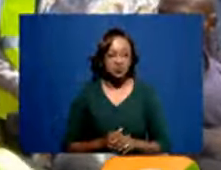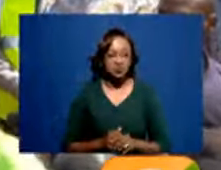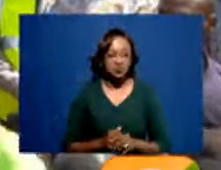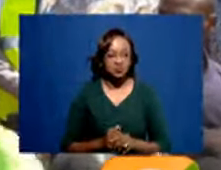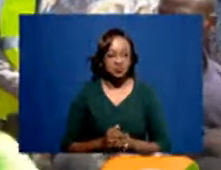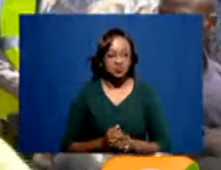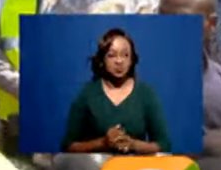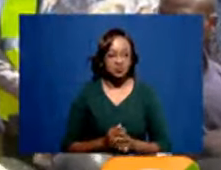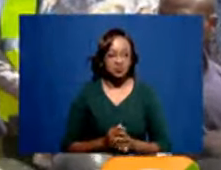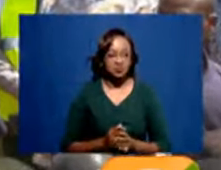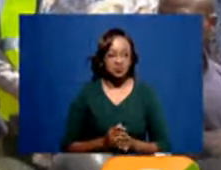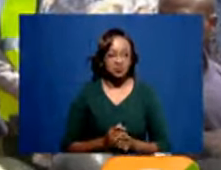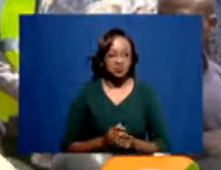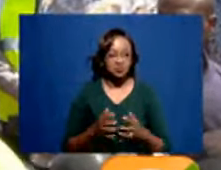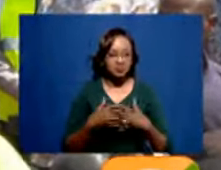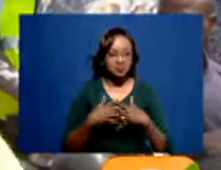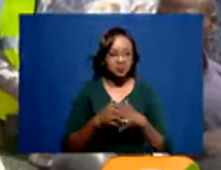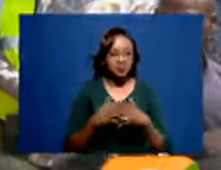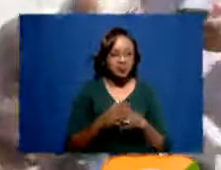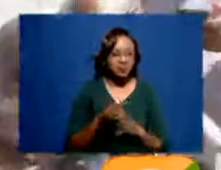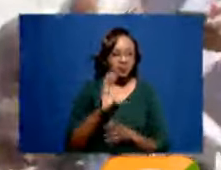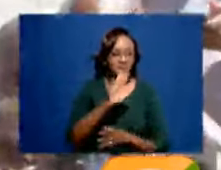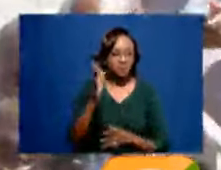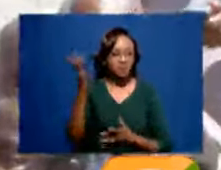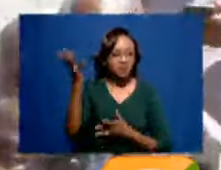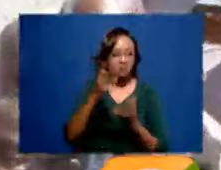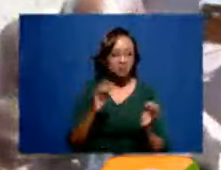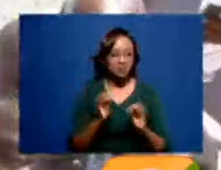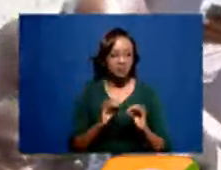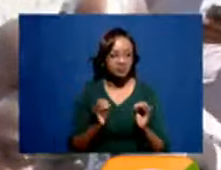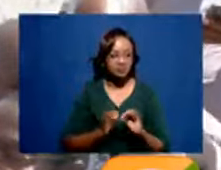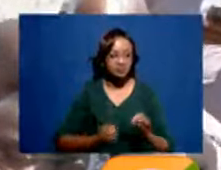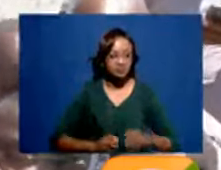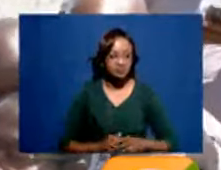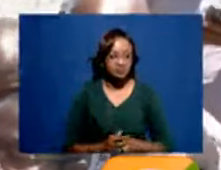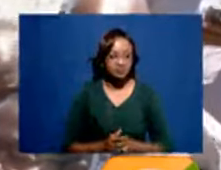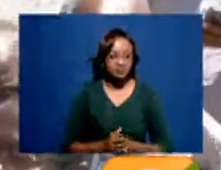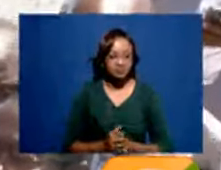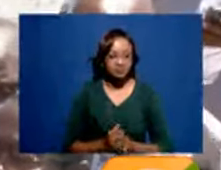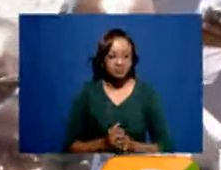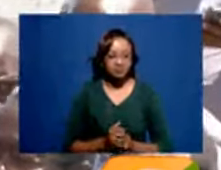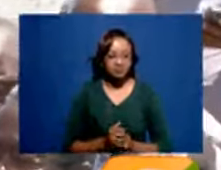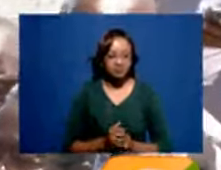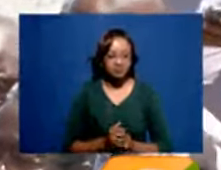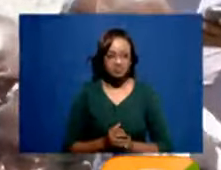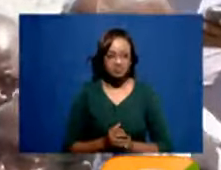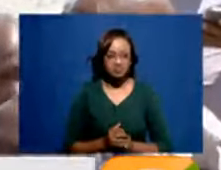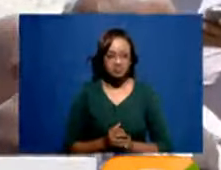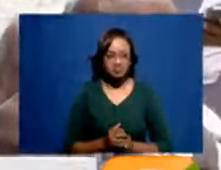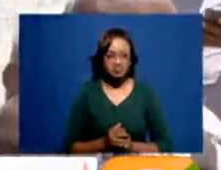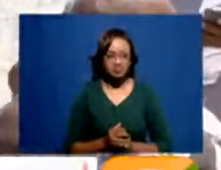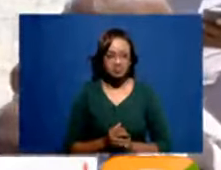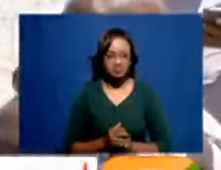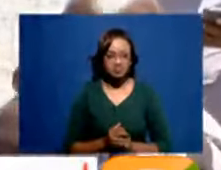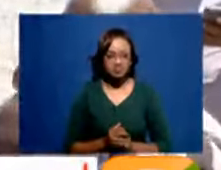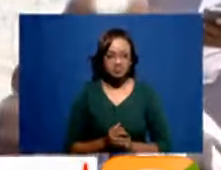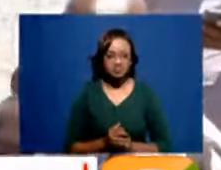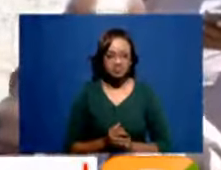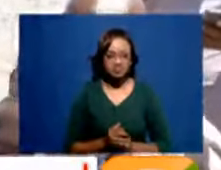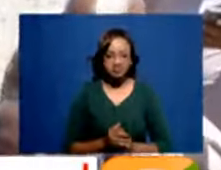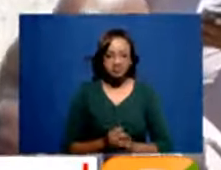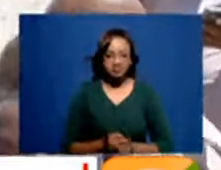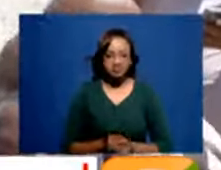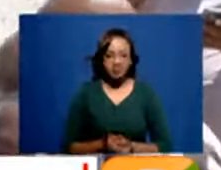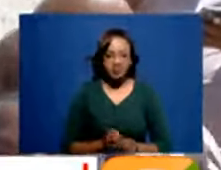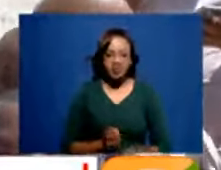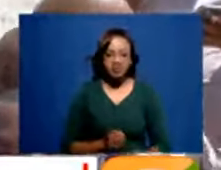mwenyewe, ijinia wake na mtu ya kulipa watu. Ile kitu tunawaambia vijana, muendelee kuwa watulivu